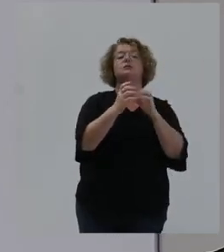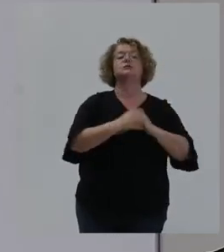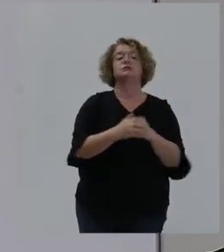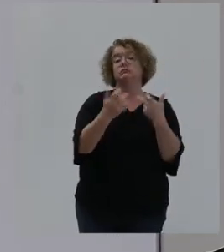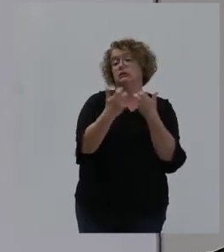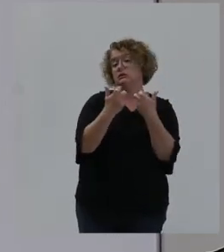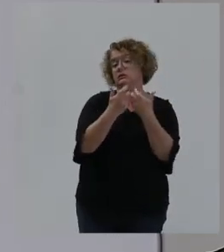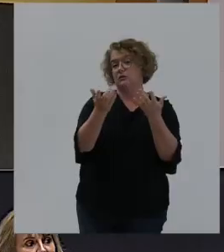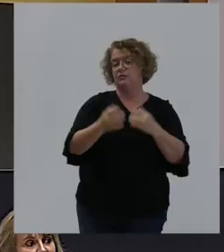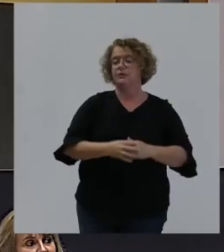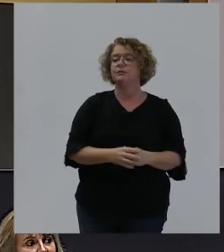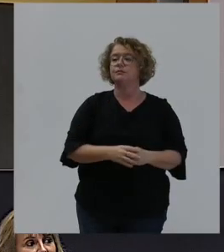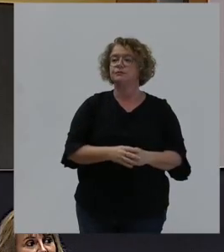récent.